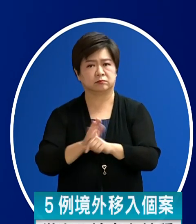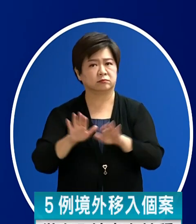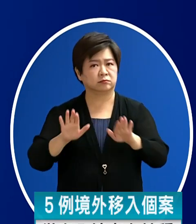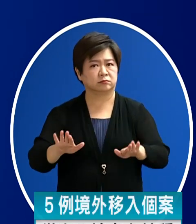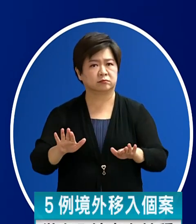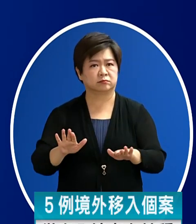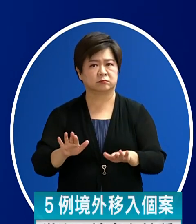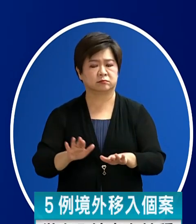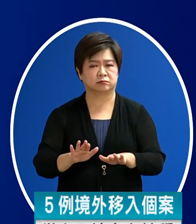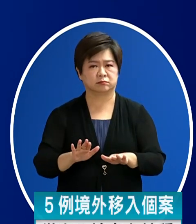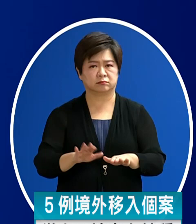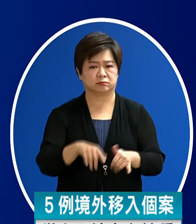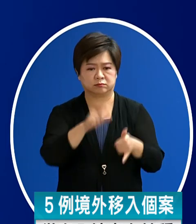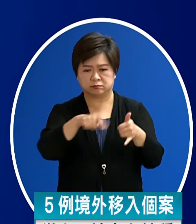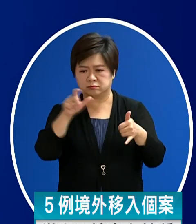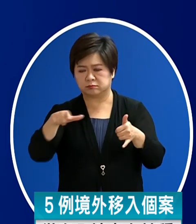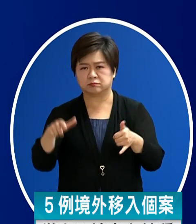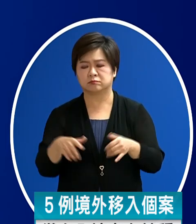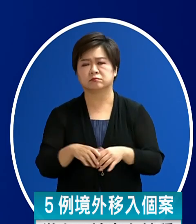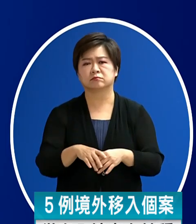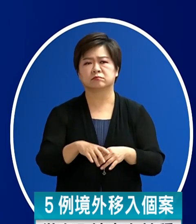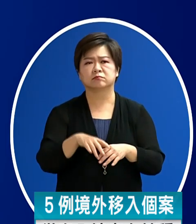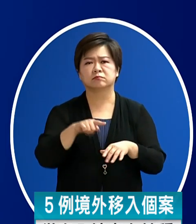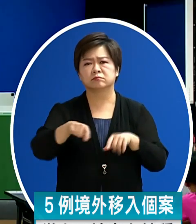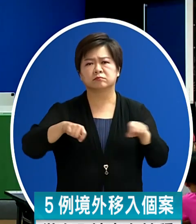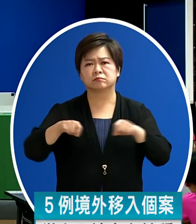没有个案就有审查完毕。嘿，